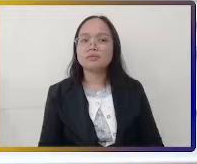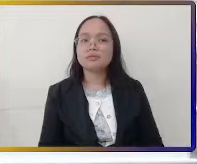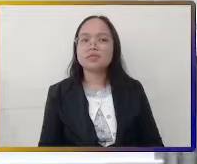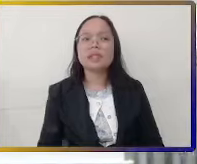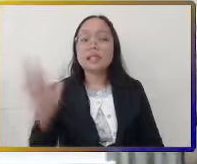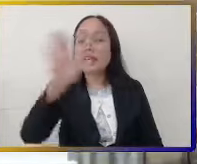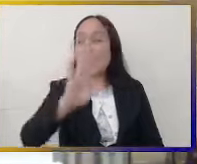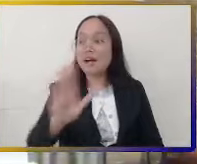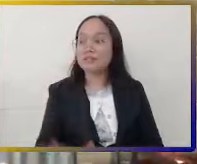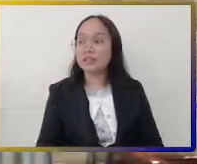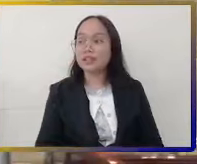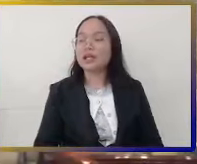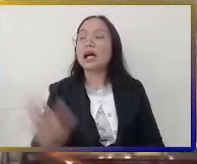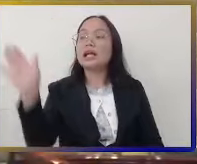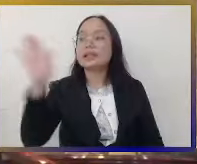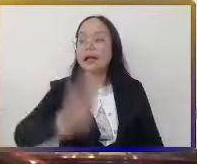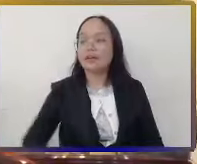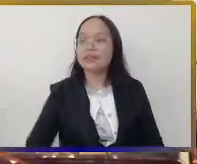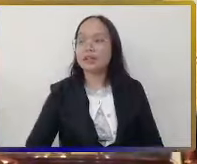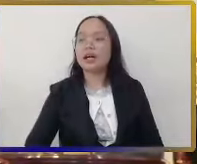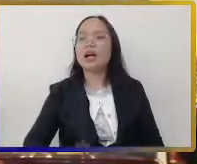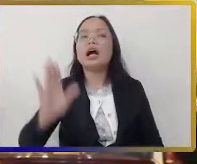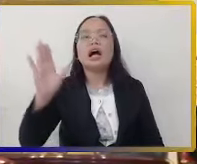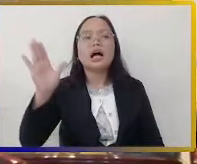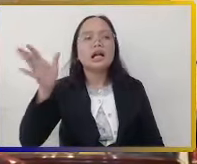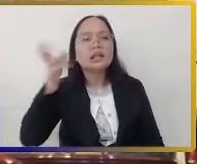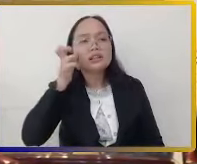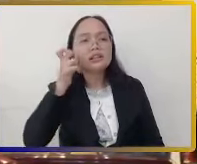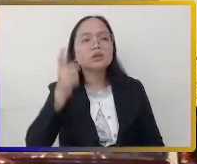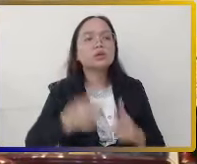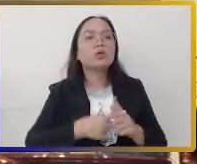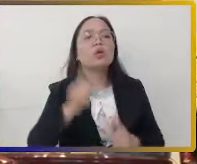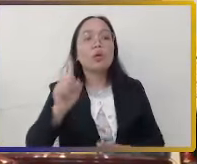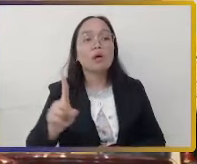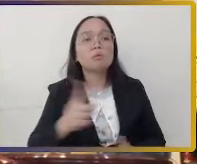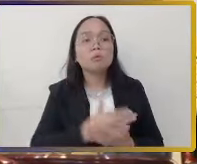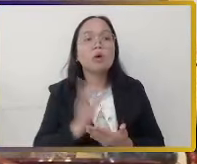never listen to anyone that criticizes you.